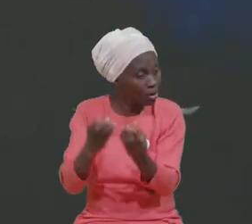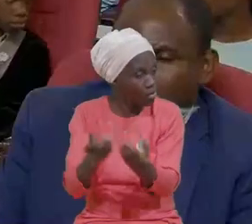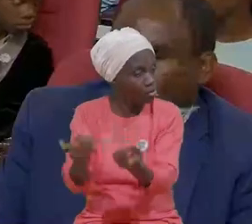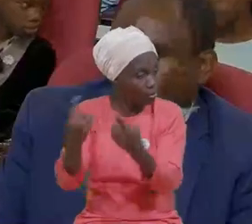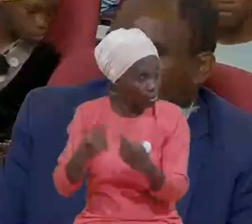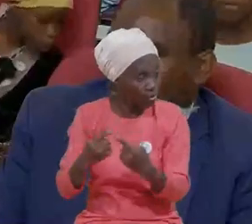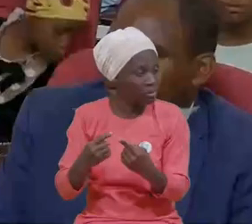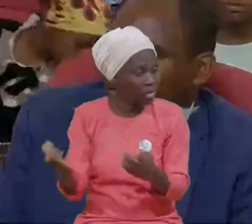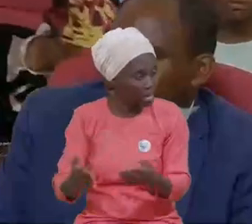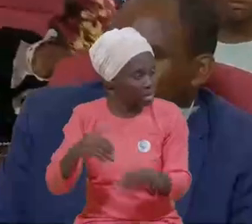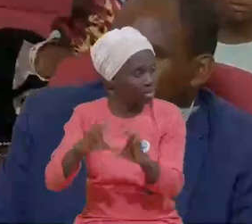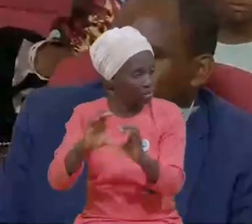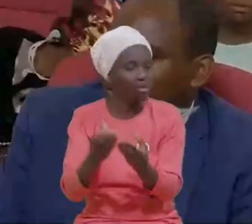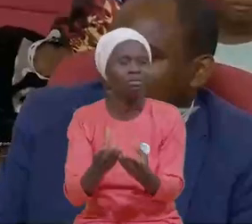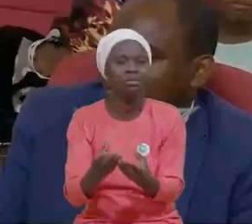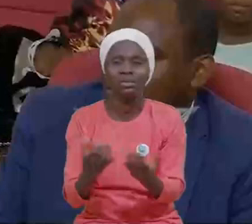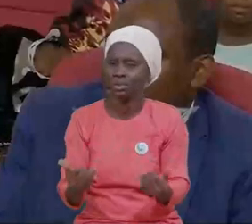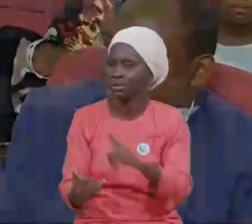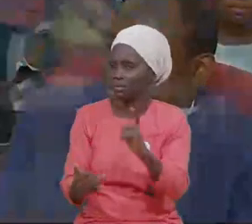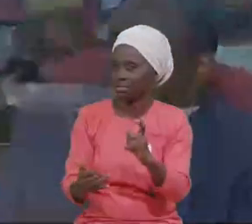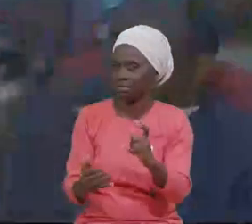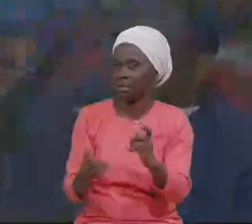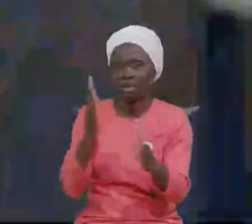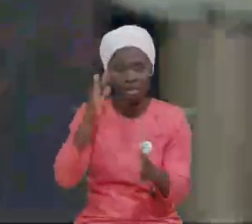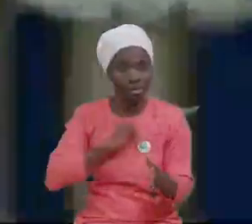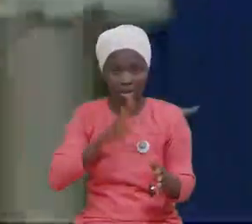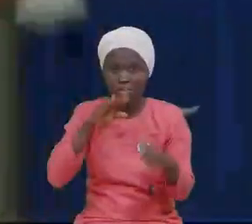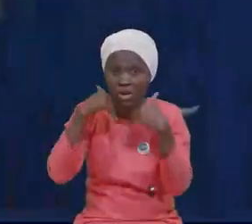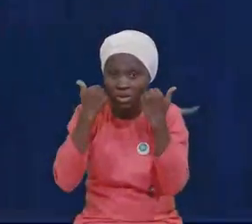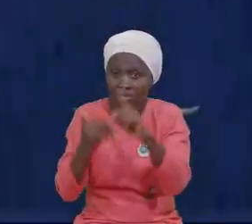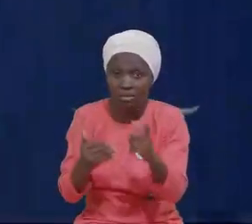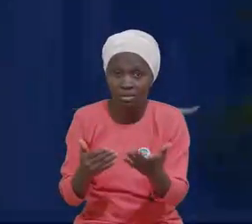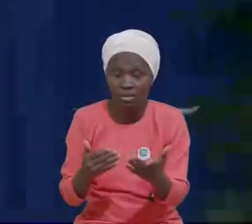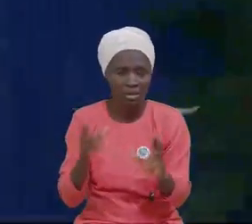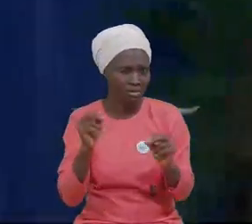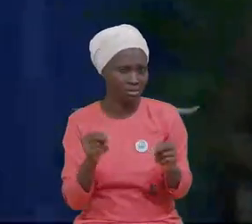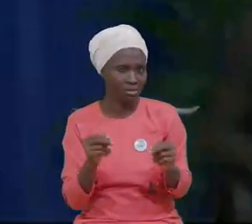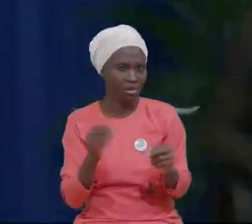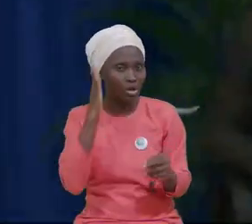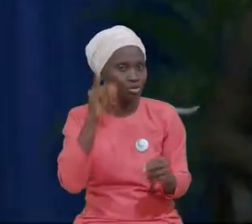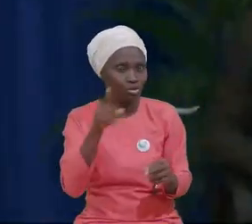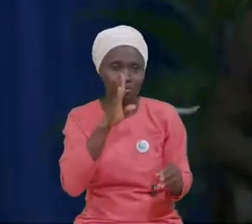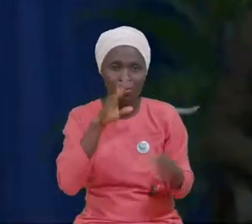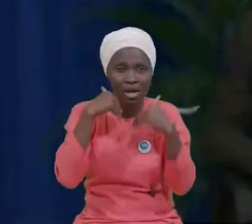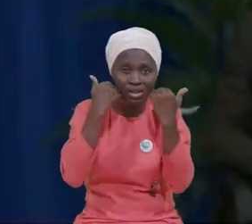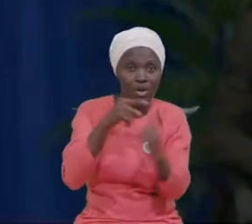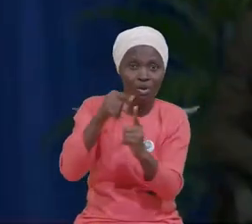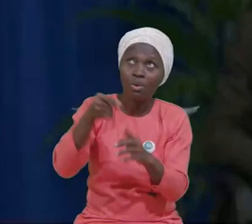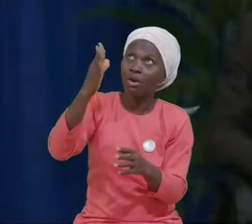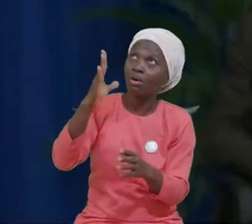Est-ce que je dois avoir honte? Non. Est-ce que toi, tu dois avoir honte quand Dieu